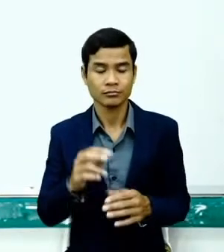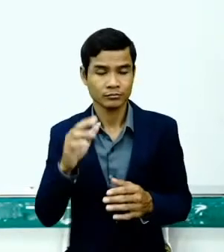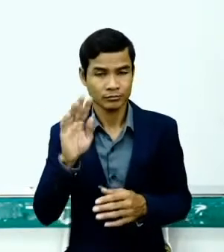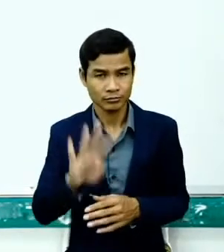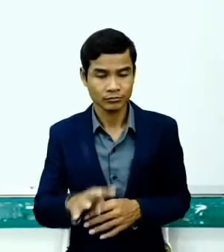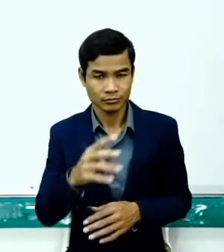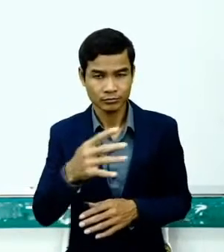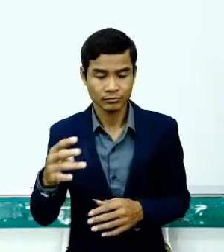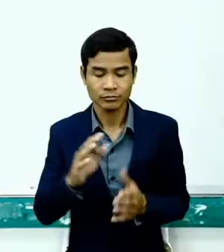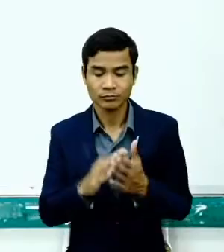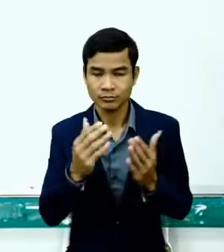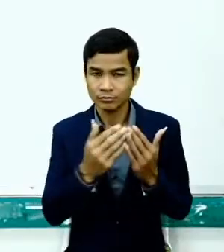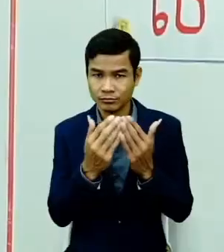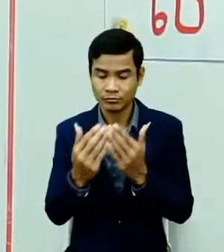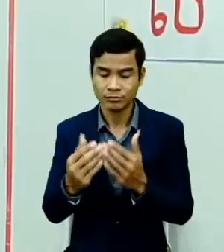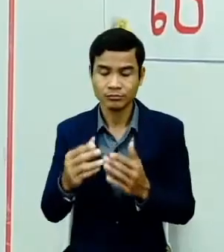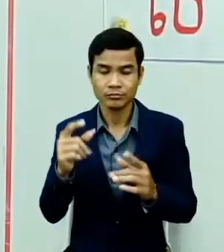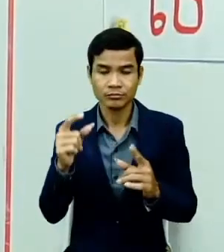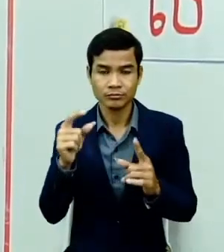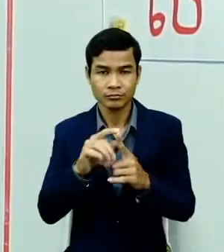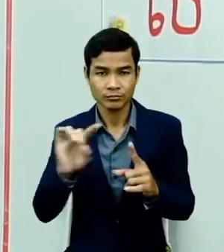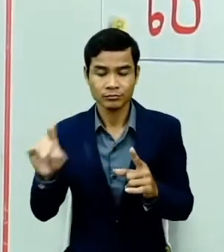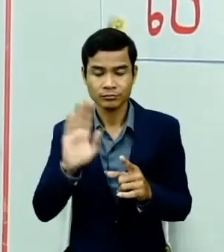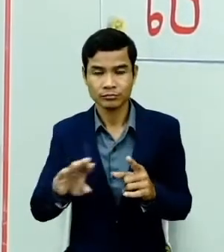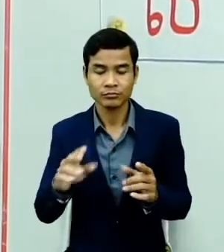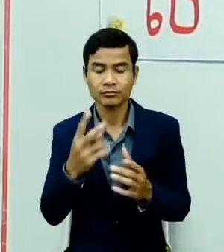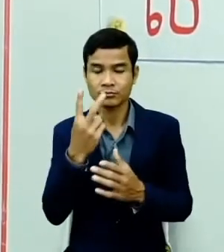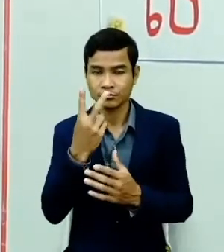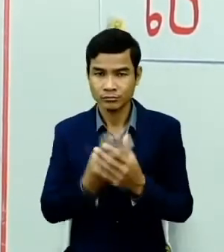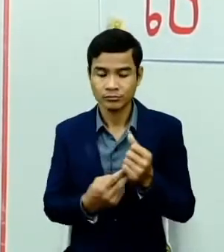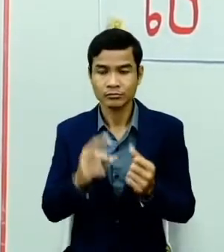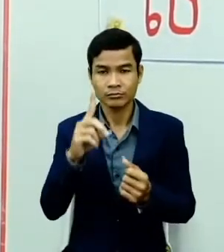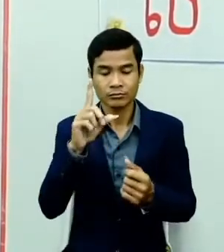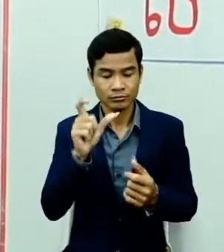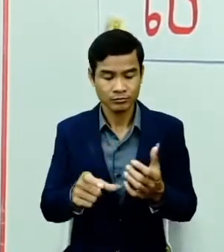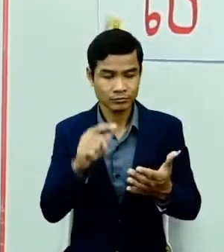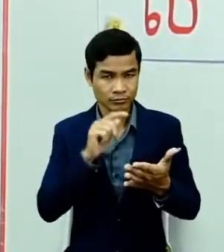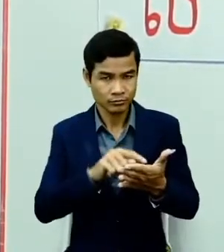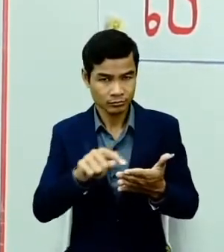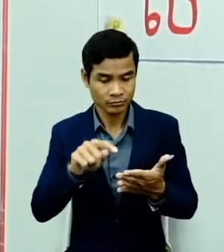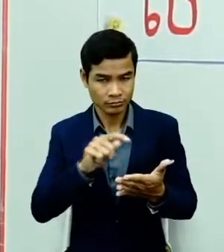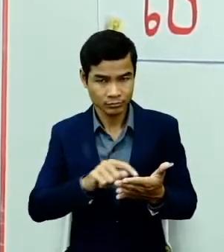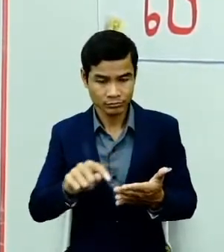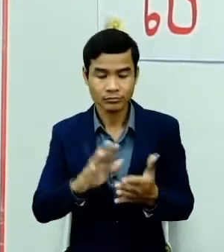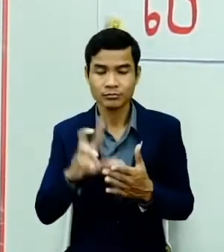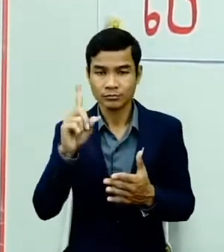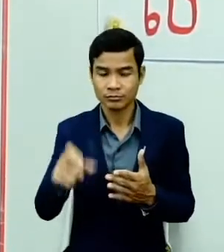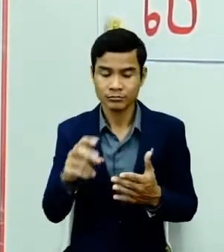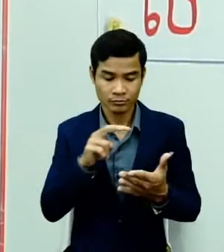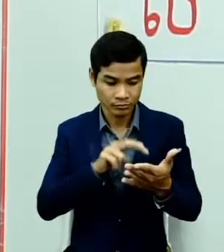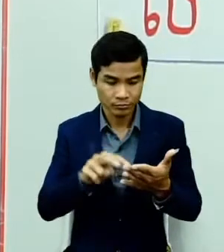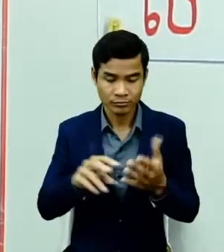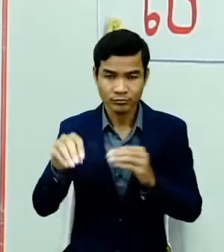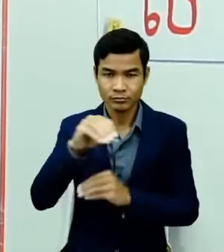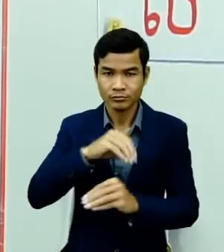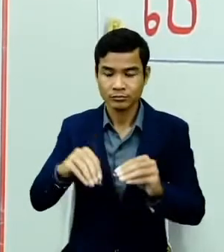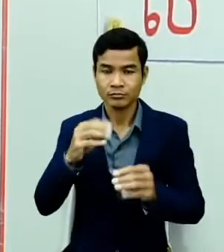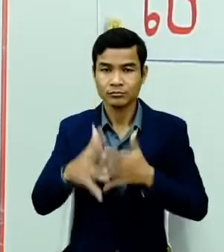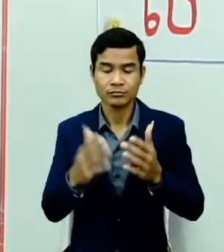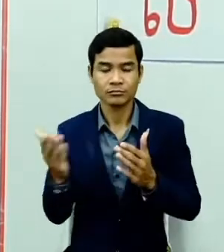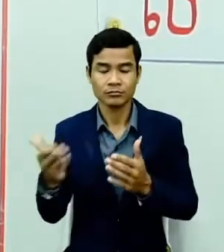2នោះគឺមិនខុសគ្នាទេគឺកូនកូនអានជាដៃគូដោយម្នាក់ជាអ្នកចង្អុលម្នាក់ទៀតជាអ្នកអានហើយយើងនឹងបដូរវេនគ្នាអានម្ដង